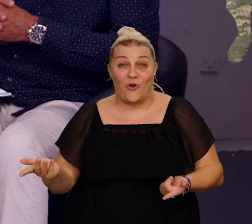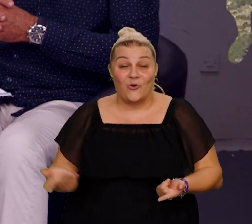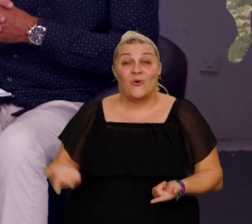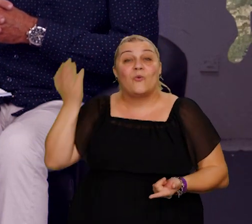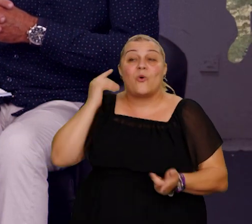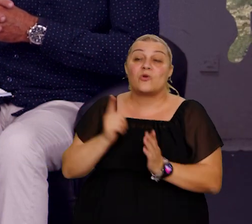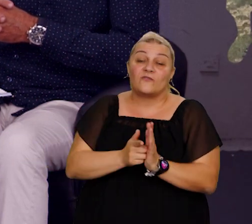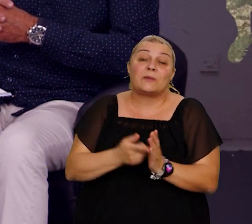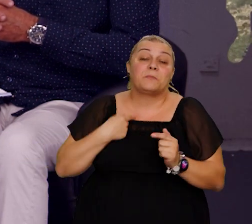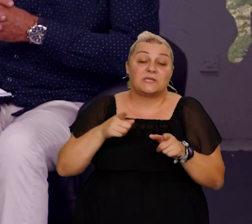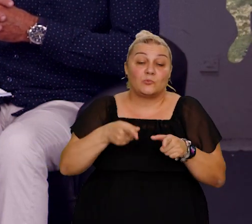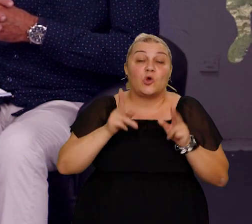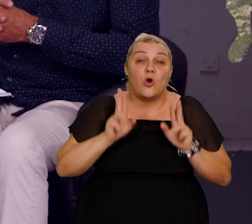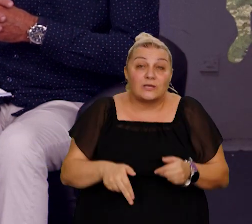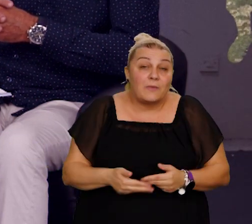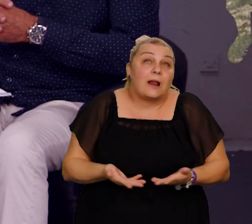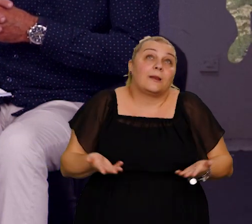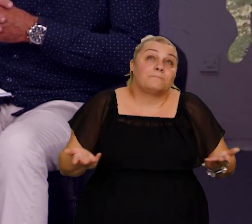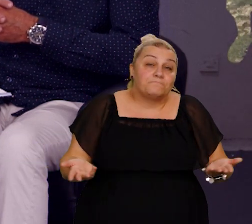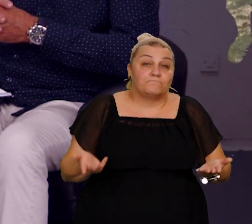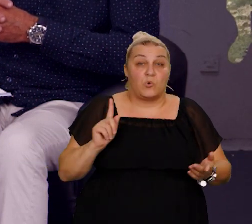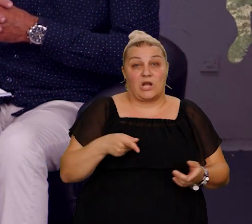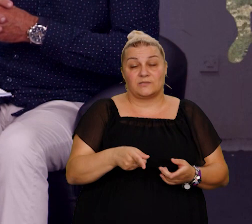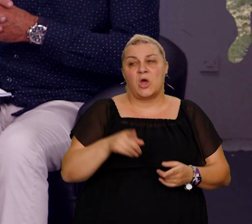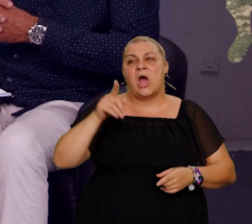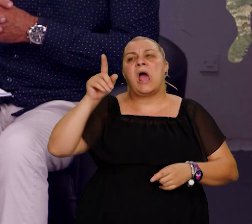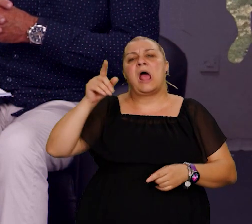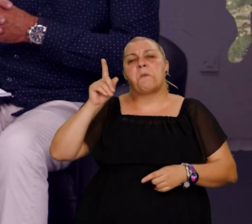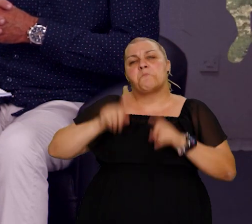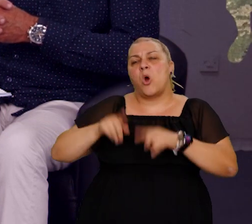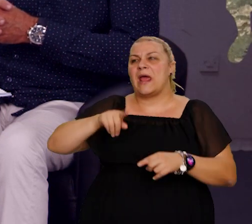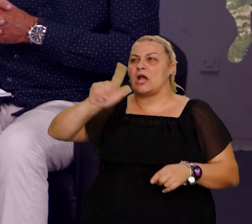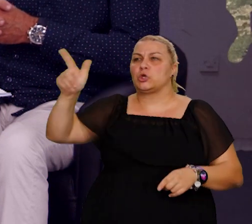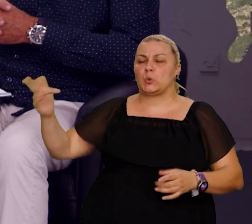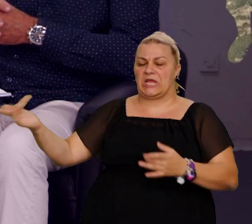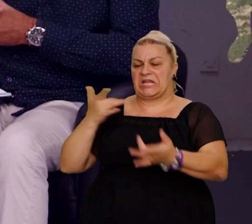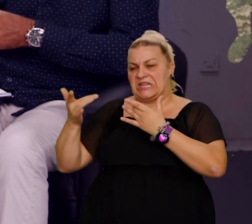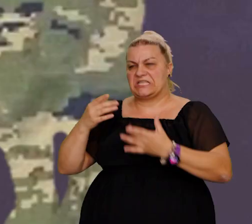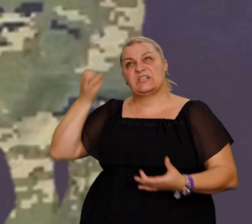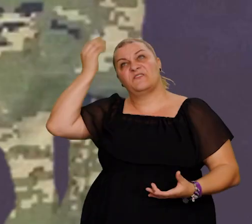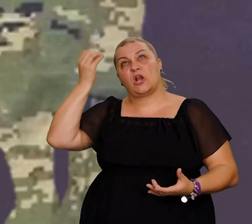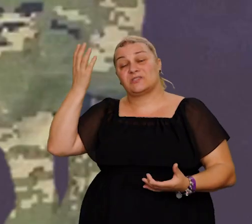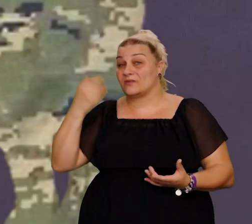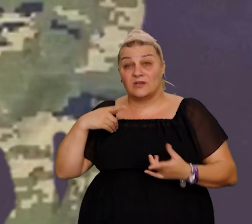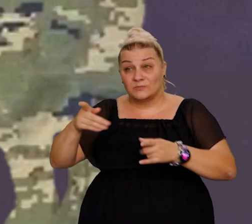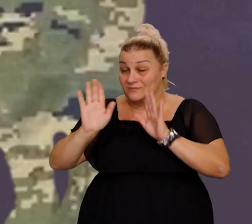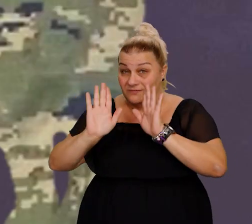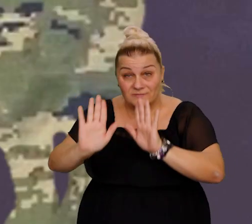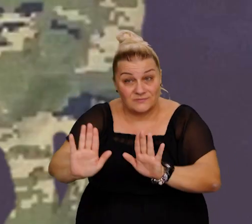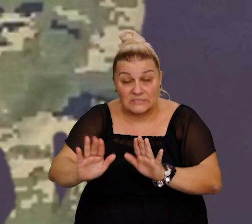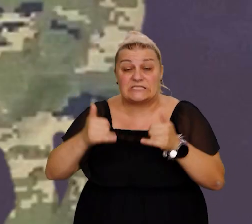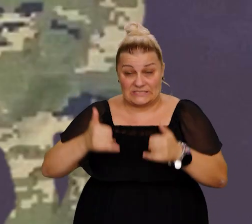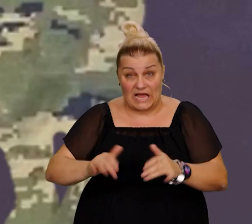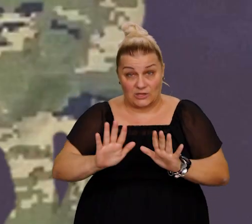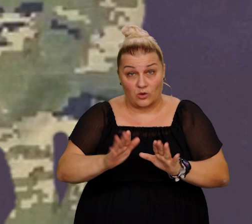kontekst vremena i prostora. Ja uvijek ovako, kad neki filozofiraju ili kad nešto puno kritiziraju, onda kada ajmo se vratiti mi na taj